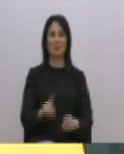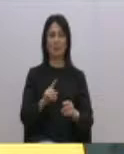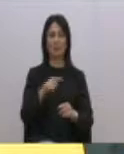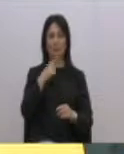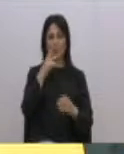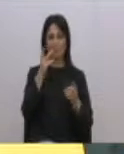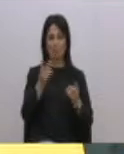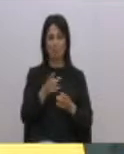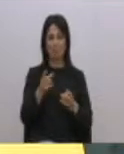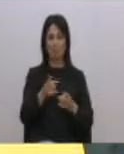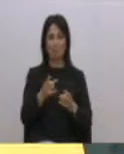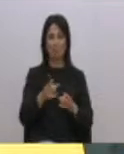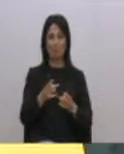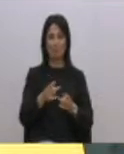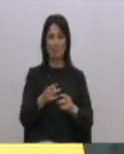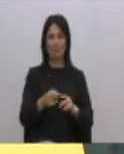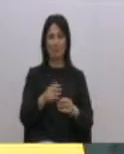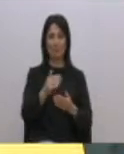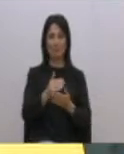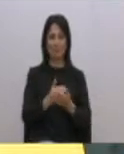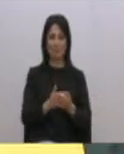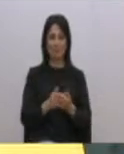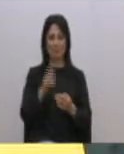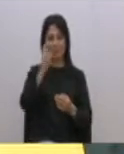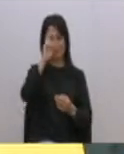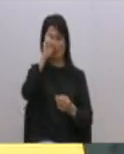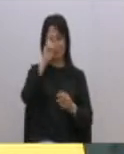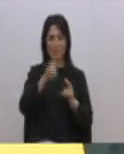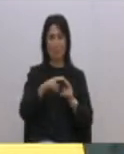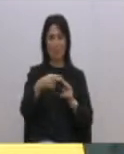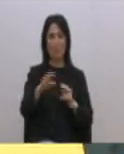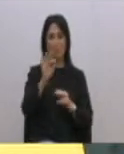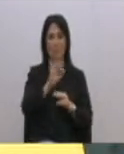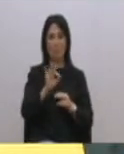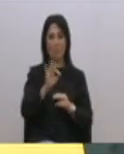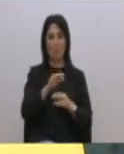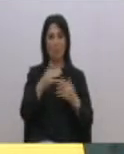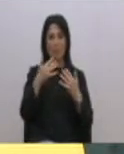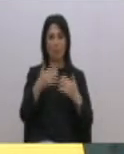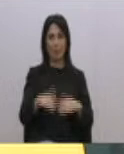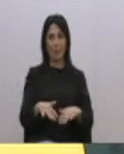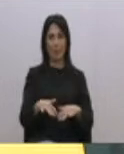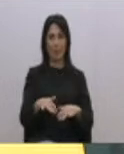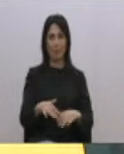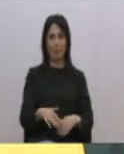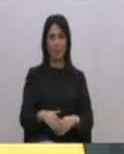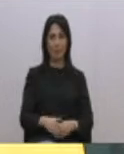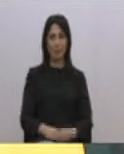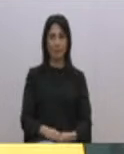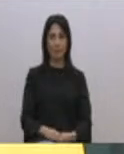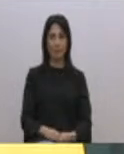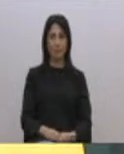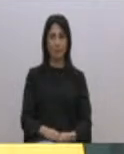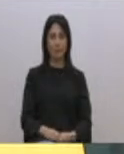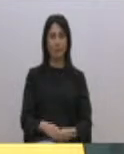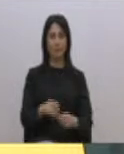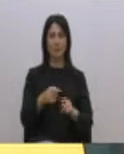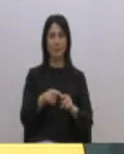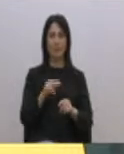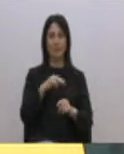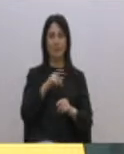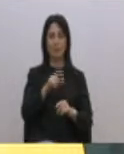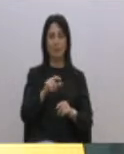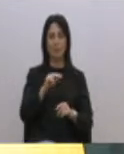უნდა, როცა საუბარი არის სახელმწიფო კომპენსაციებზე, უკვე თითოეული თანამშრომელი